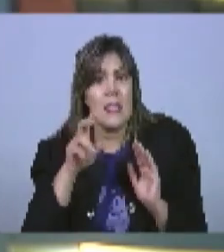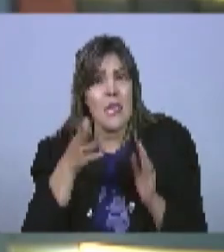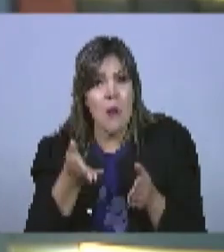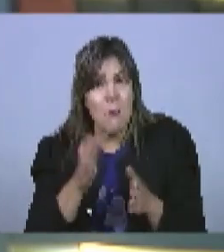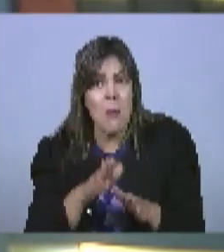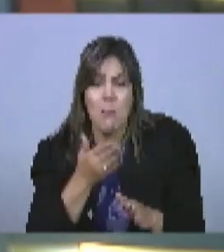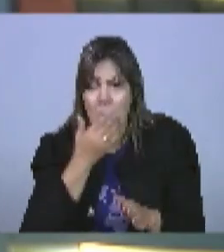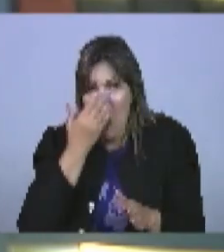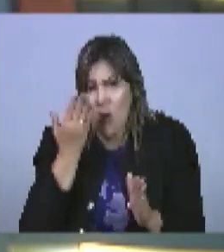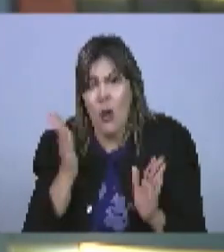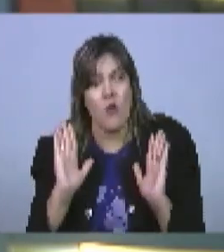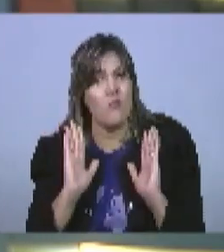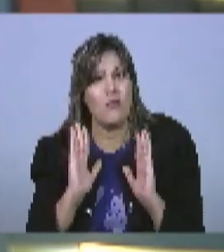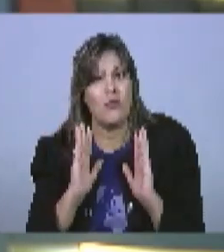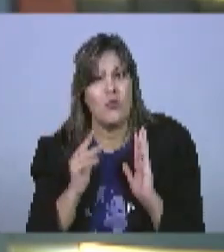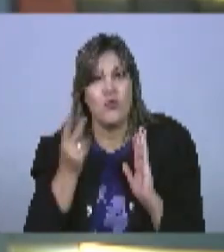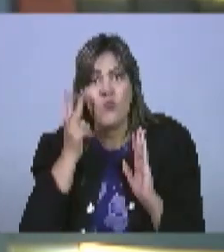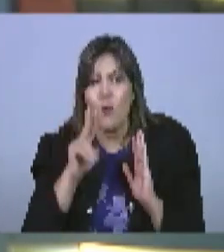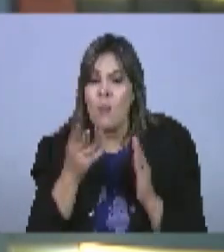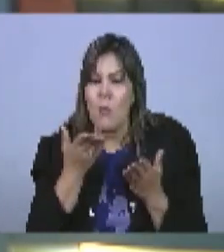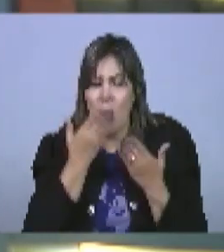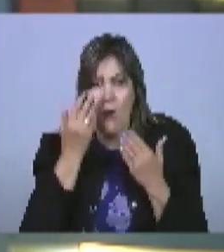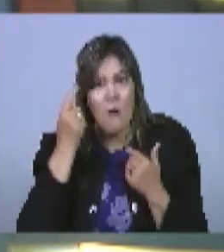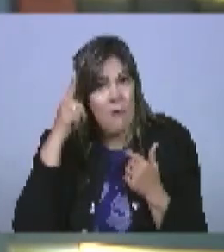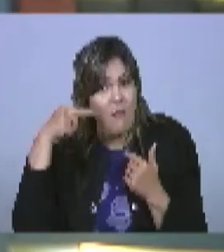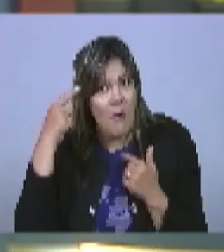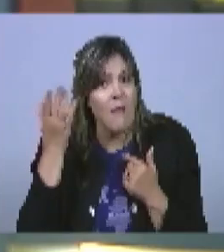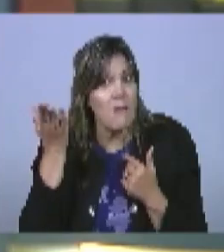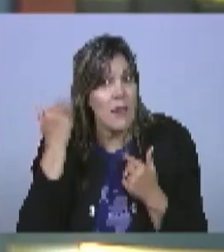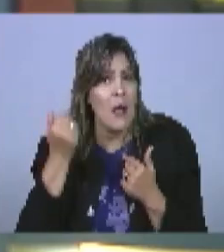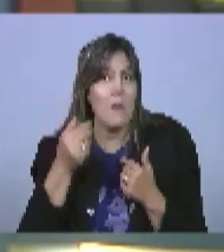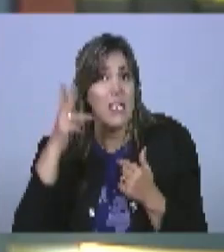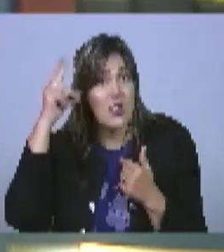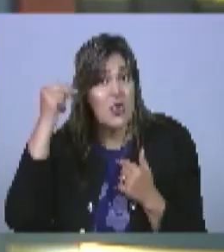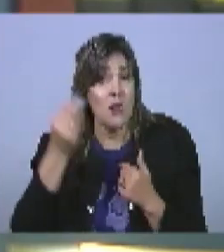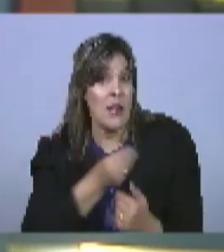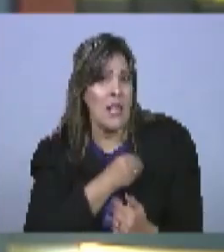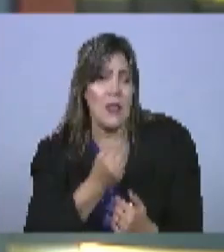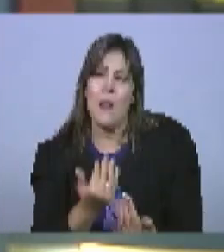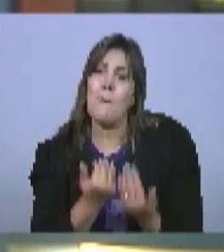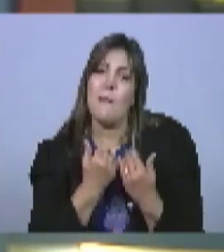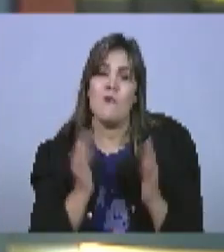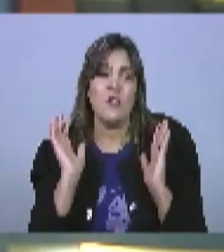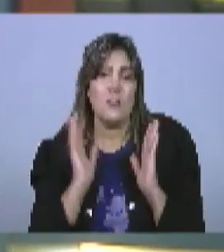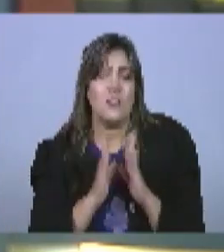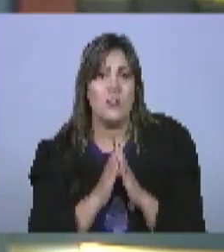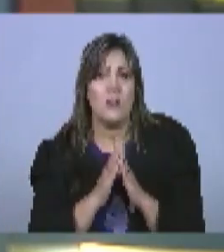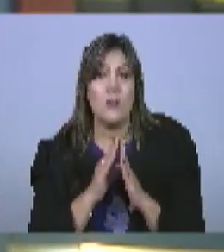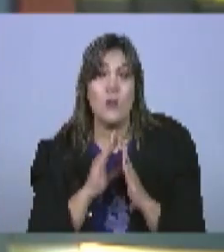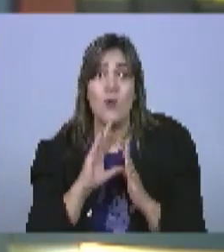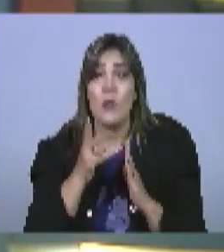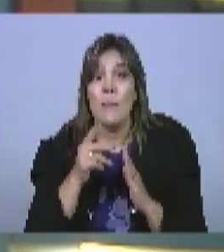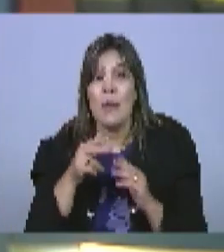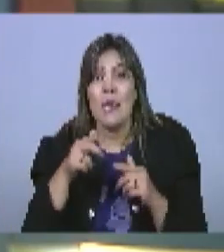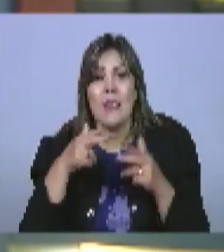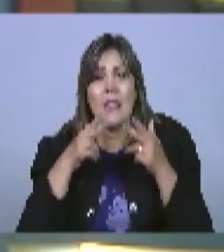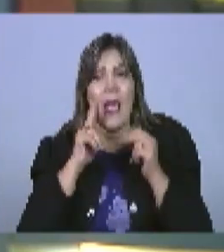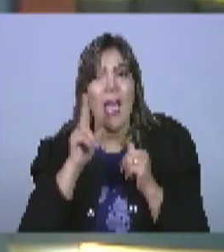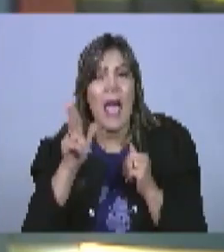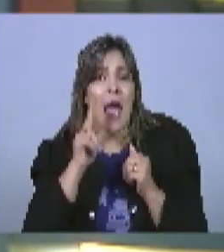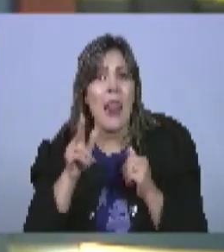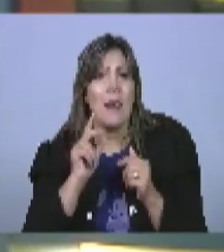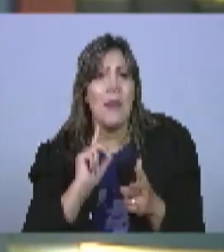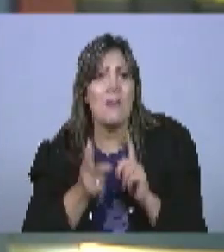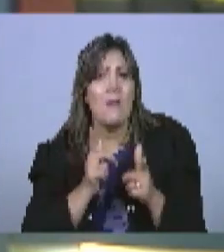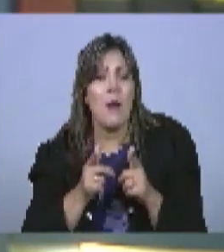لم نطلع عليها ولم تعلمنا اسرائيل بالامر وان كانت بعض المصادر الاعلاميه الامريكيه قالت